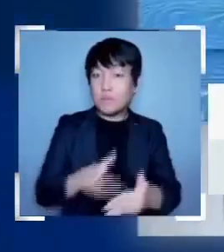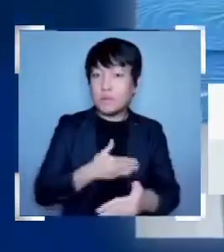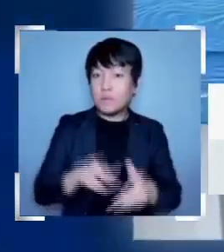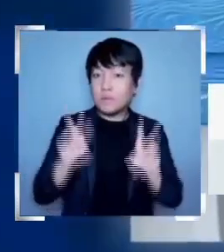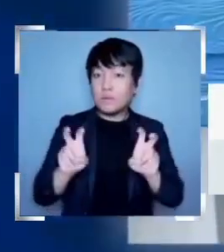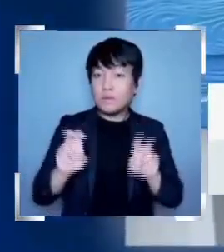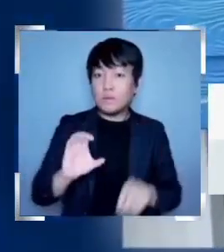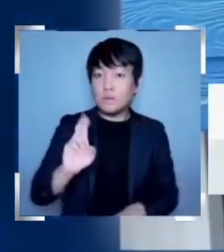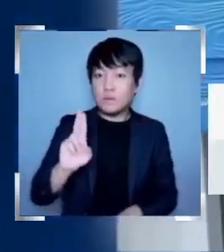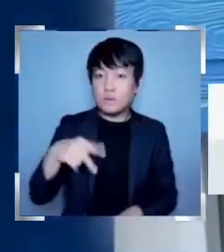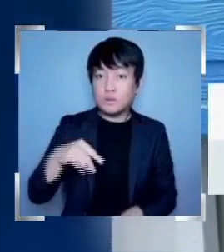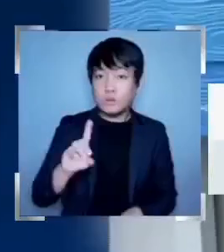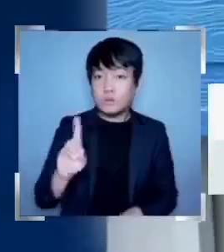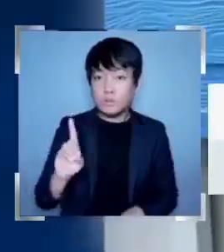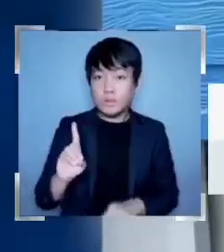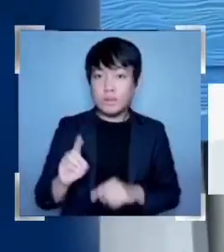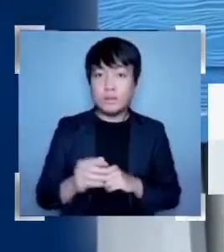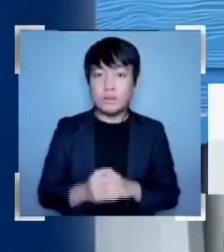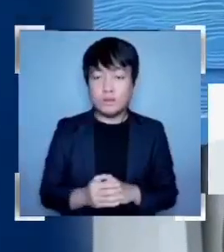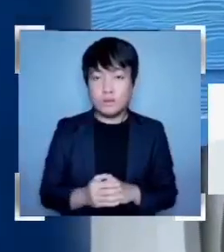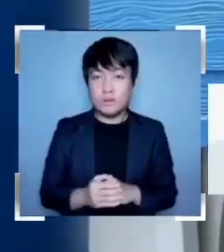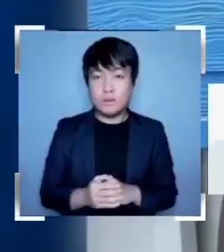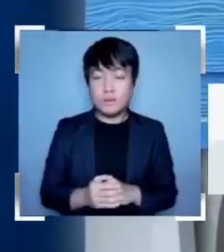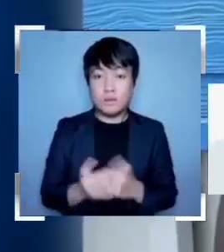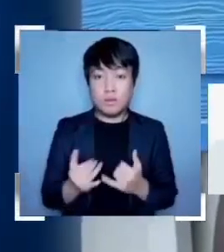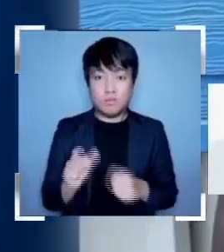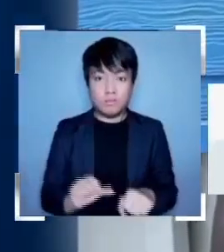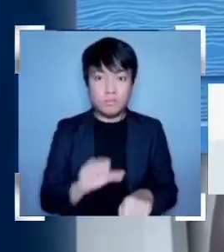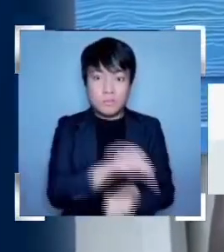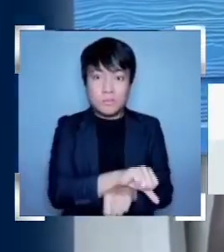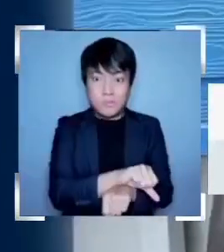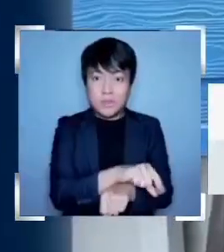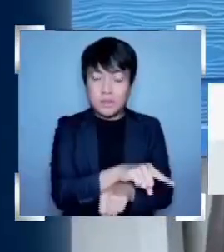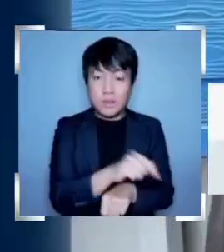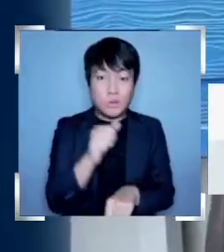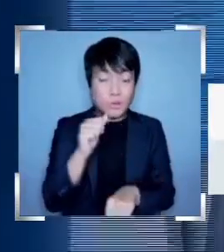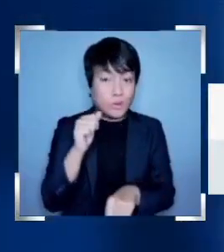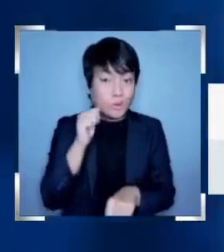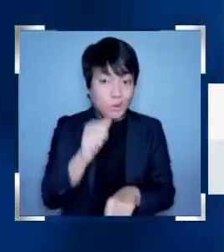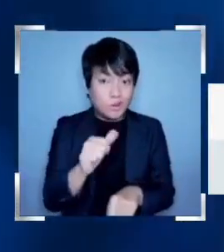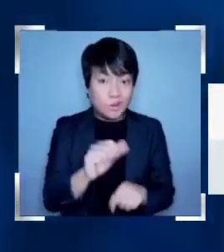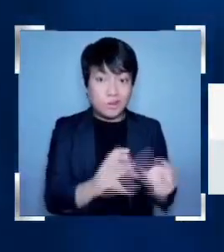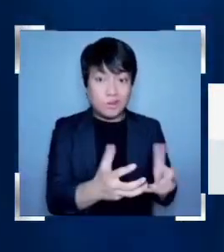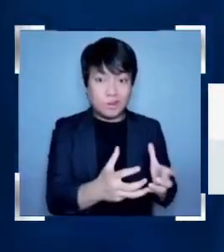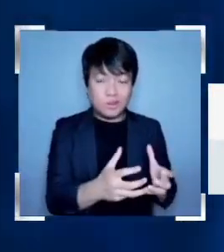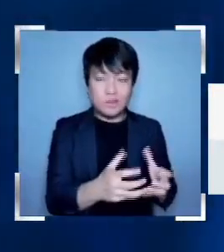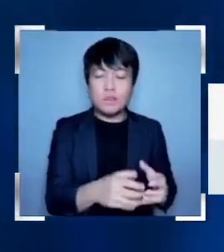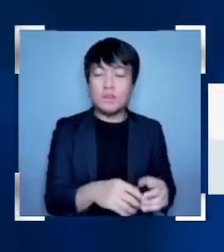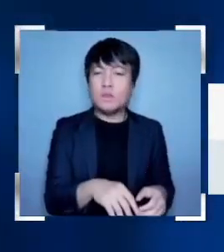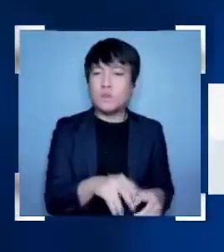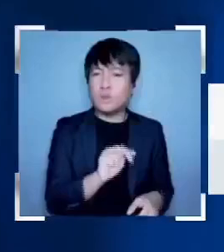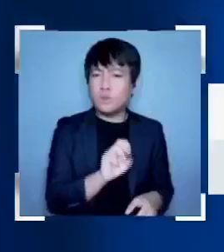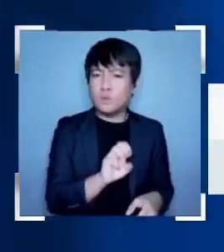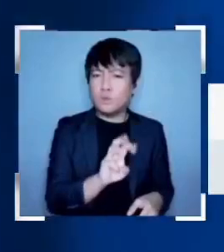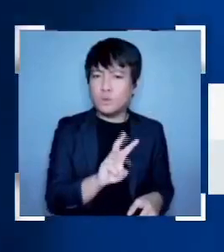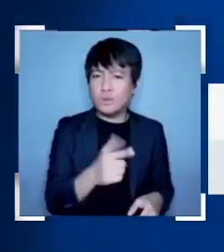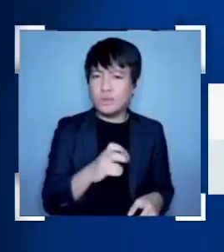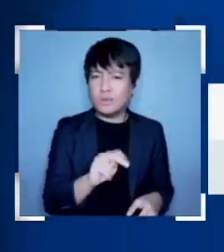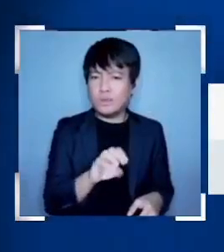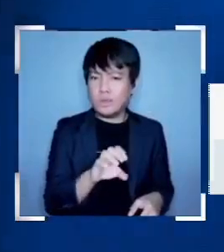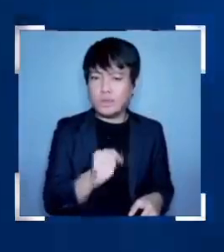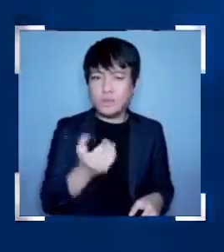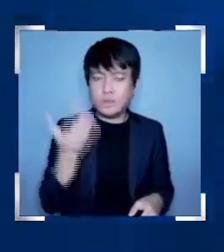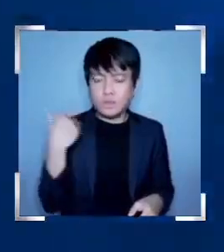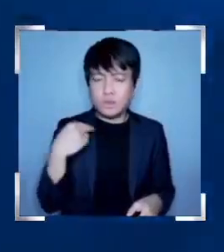ang first ever entry nila sa chart kung saan natalo nila ang isa pang rookie girl group na New Jeans. Last November 2022, nag-debut